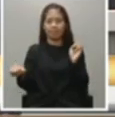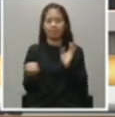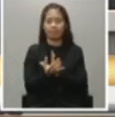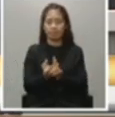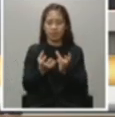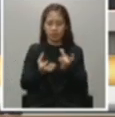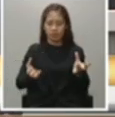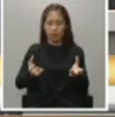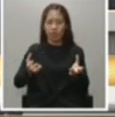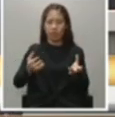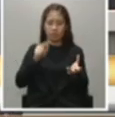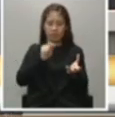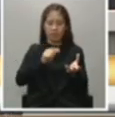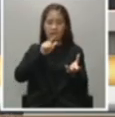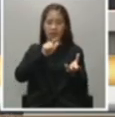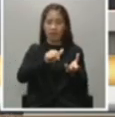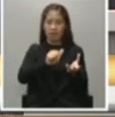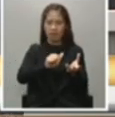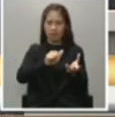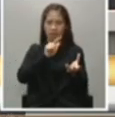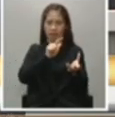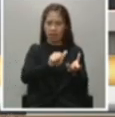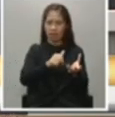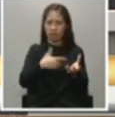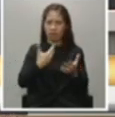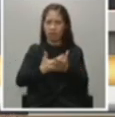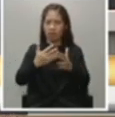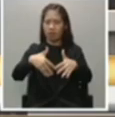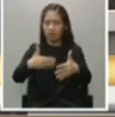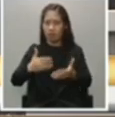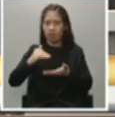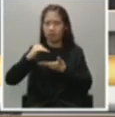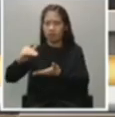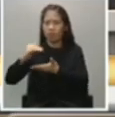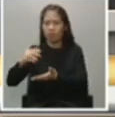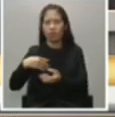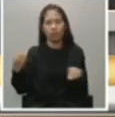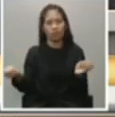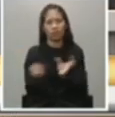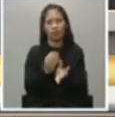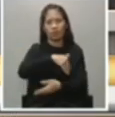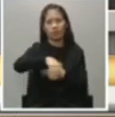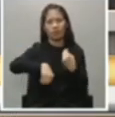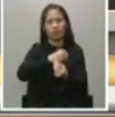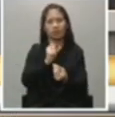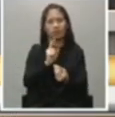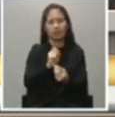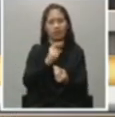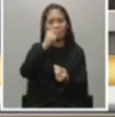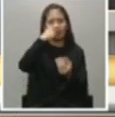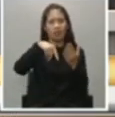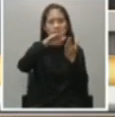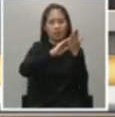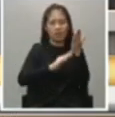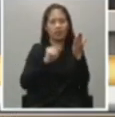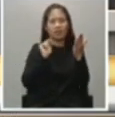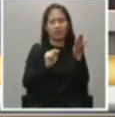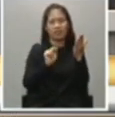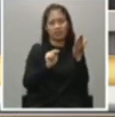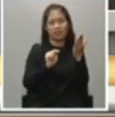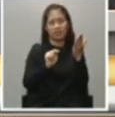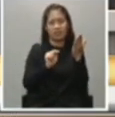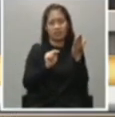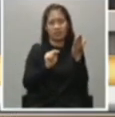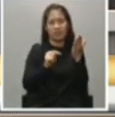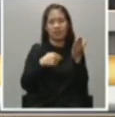ที่เป็นรายได้หลักของประเทศหดหายส่งผลกระทบต่อเศรษฐกิจในประเทศและเป็นปัจจัยหนึ่งค่ะที่ทำให้เศรษฐกิจของ